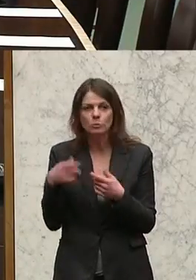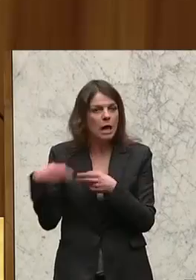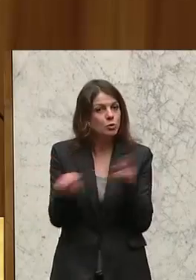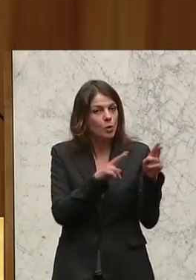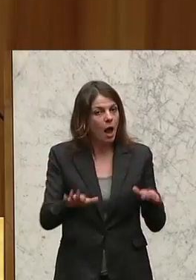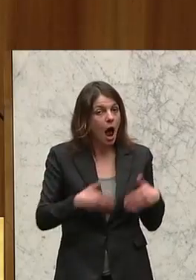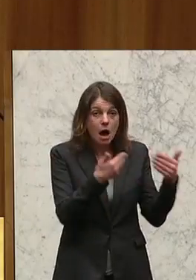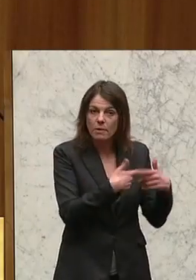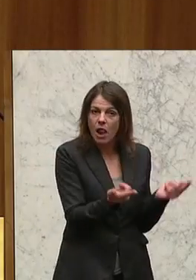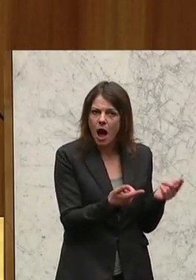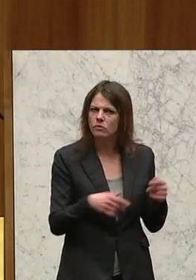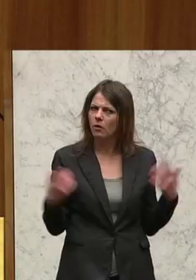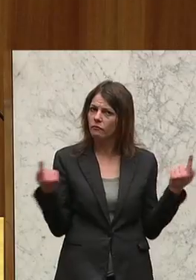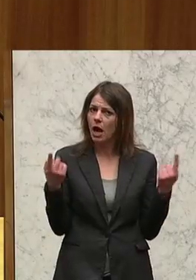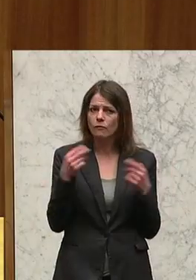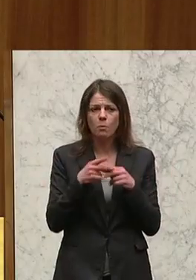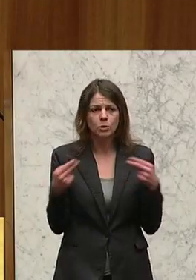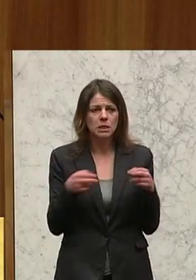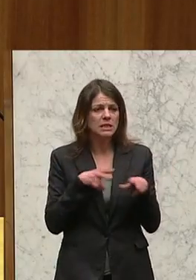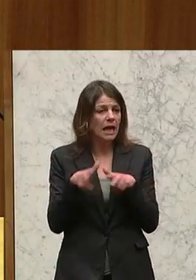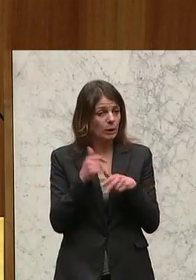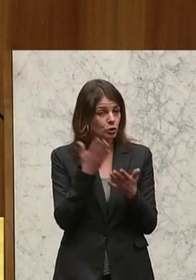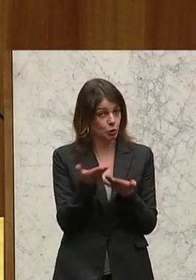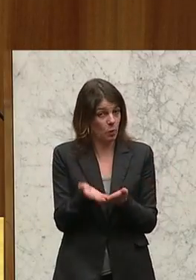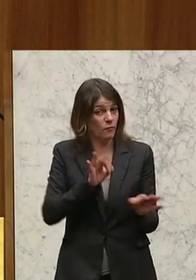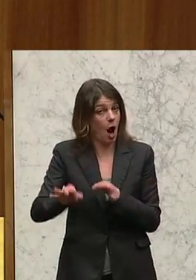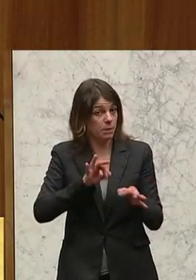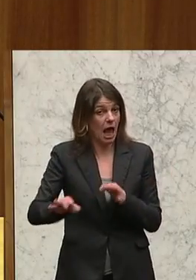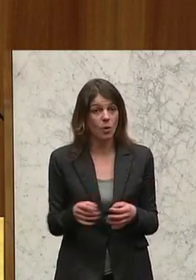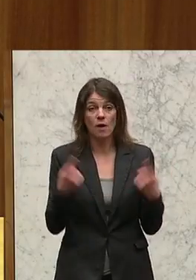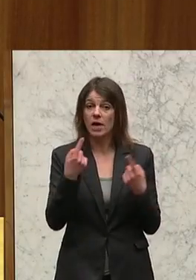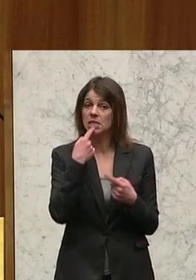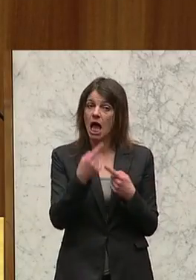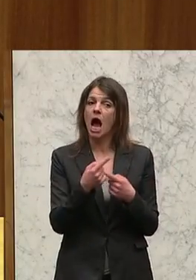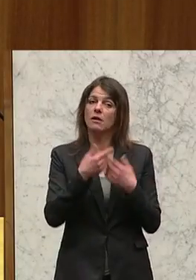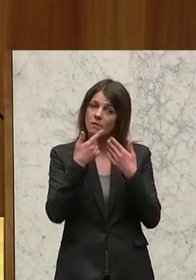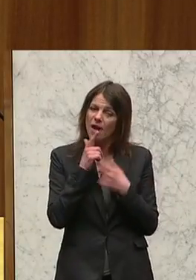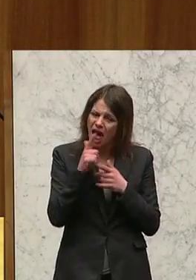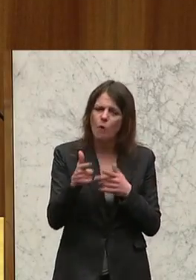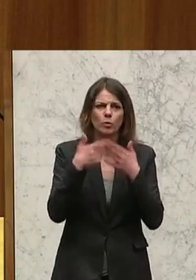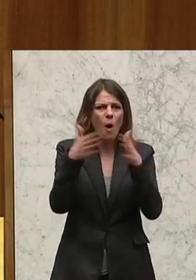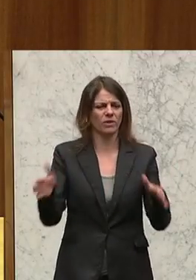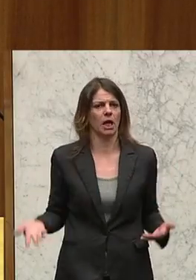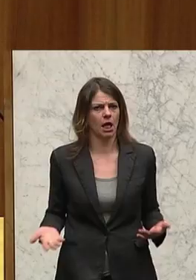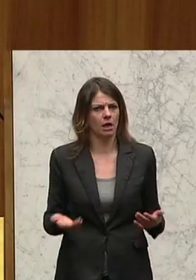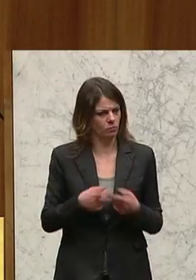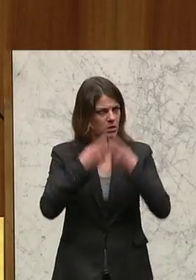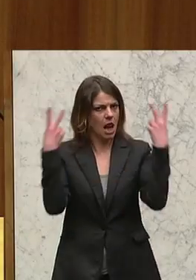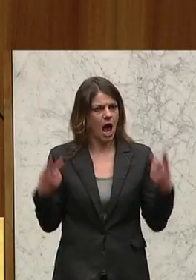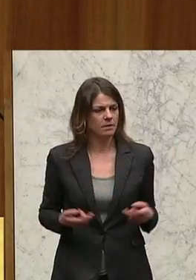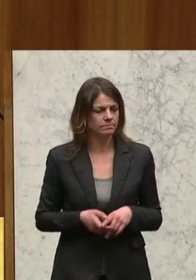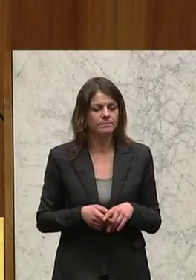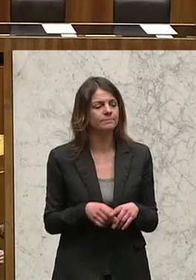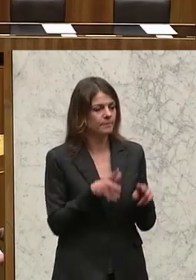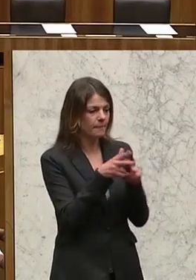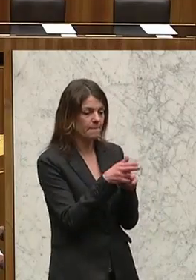müssen? Wer bereitet von der Bundesregierung das vor und wer sagt das laut und deutlich und öffentlich? Herr Bundesminister, Sie müssen